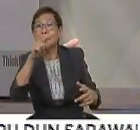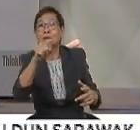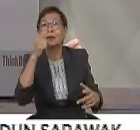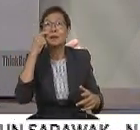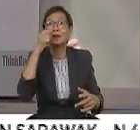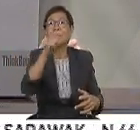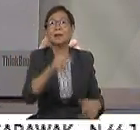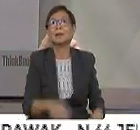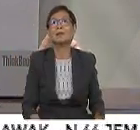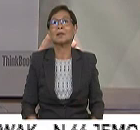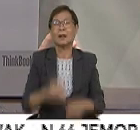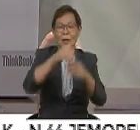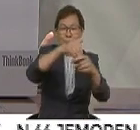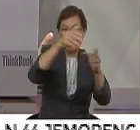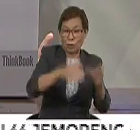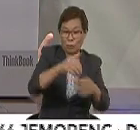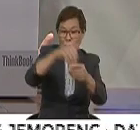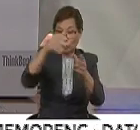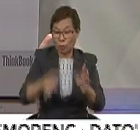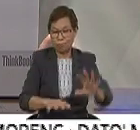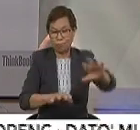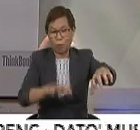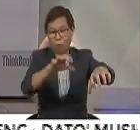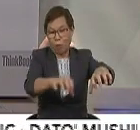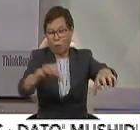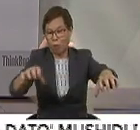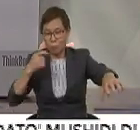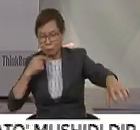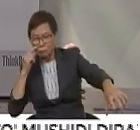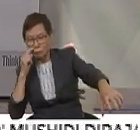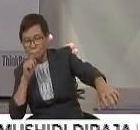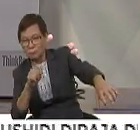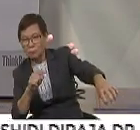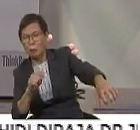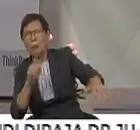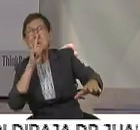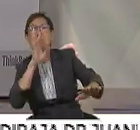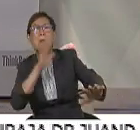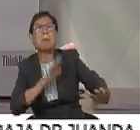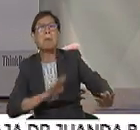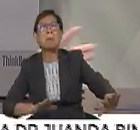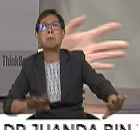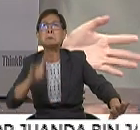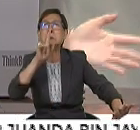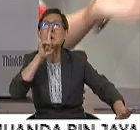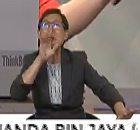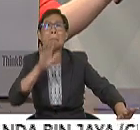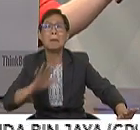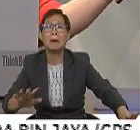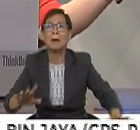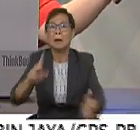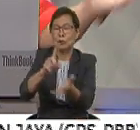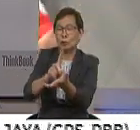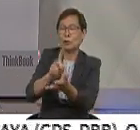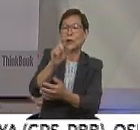situasi pengundi-pengundi di kawasan-kawasan terlibat yang kita dapat saksikan tadi lengang di situ. Jadi mungkin bagi Dr.